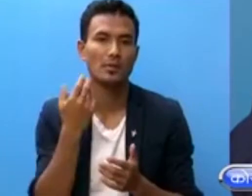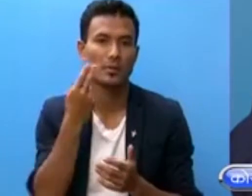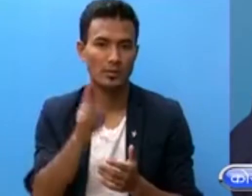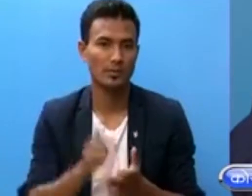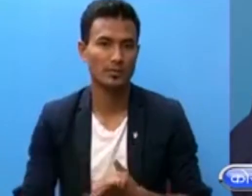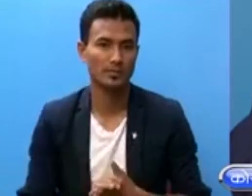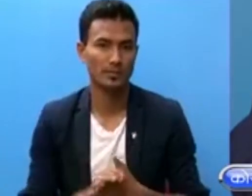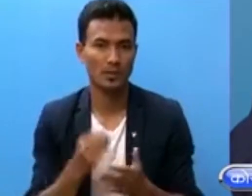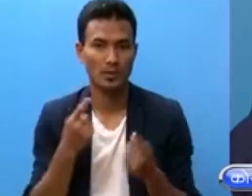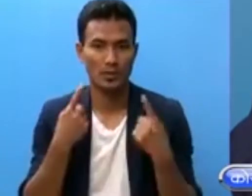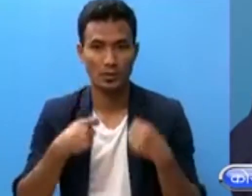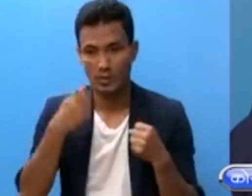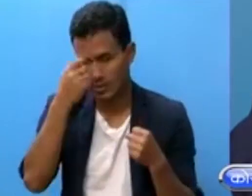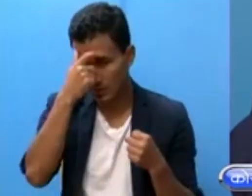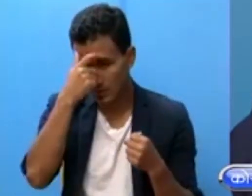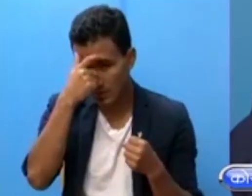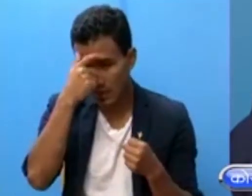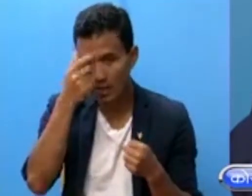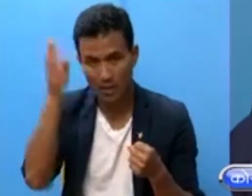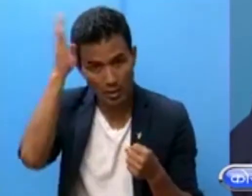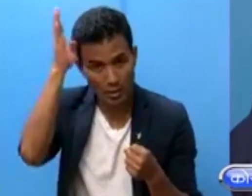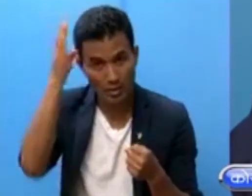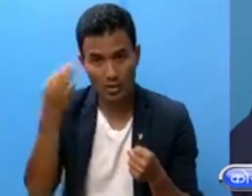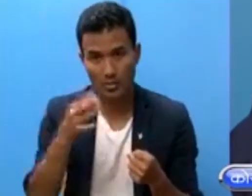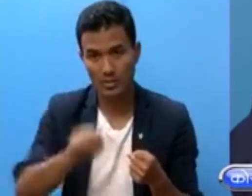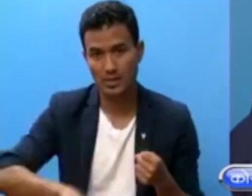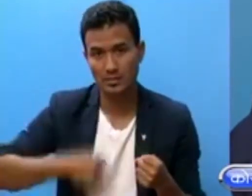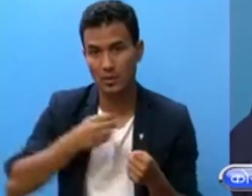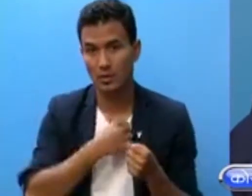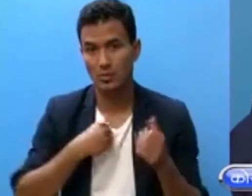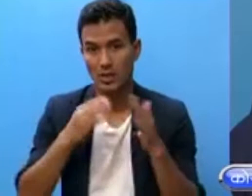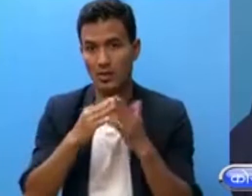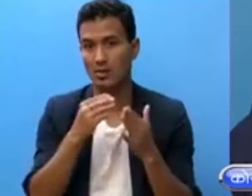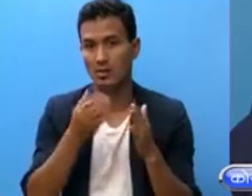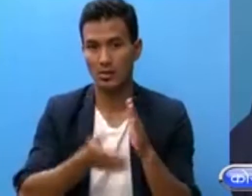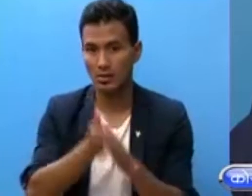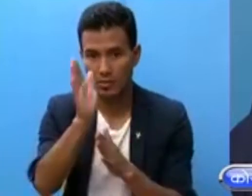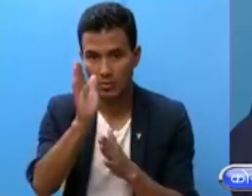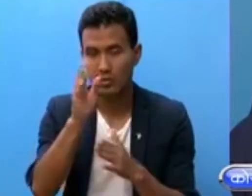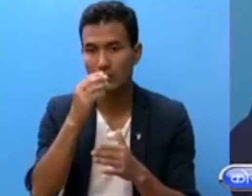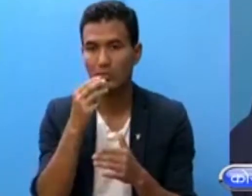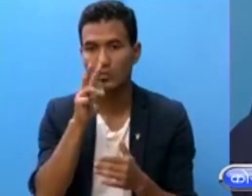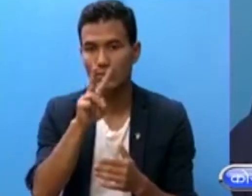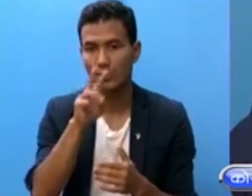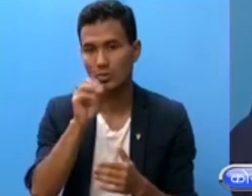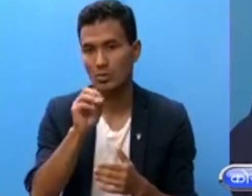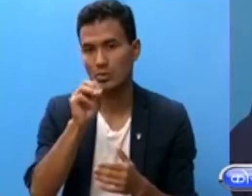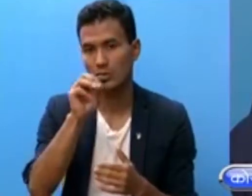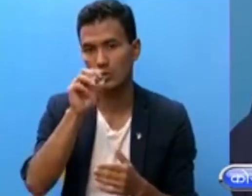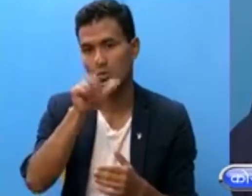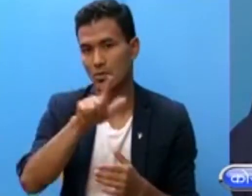भएको। स्वास्थ्यमा समस्या आएपछि धनगढीकै नवजीवन अस्पतालमा उपचार गर्न गएका उनलाई मिति